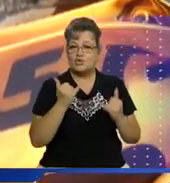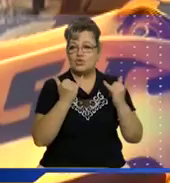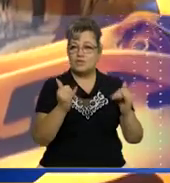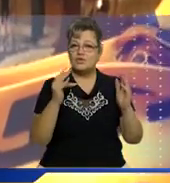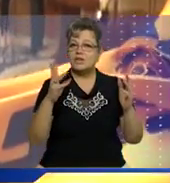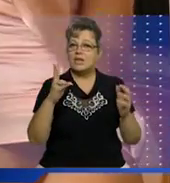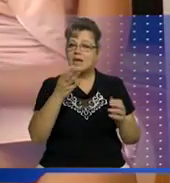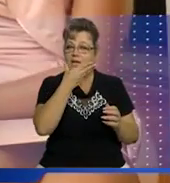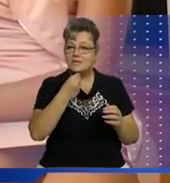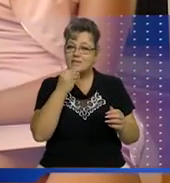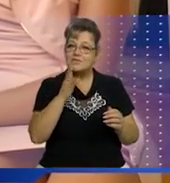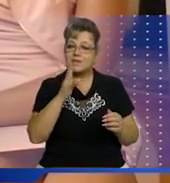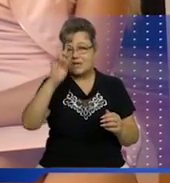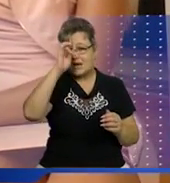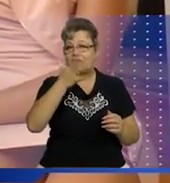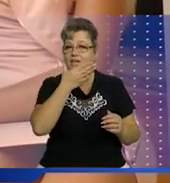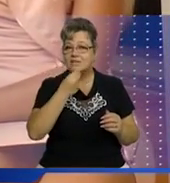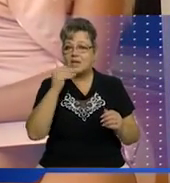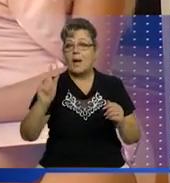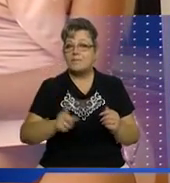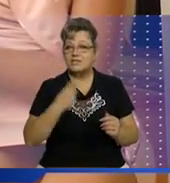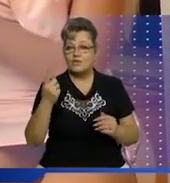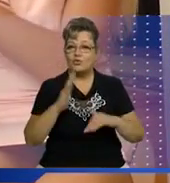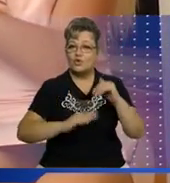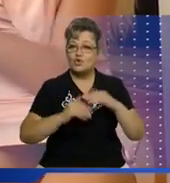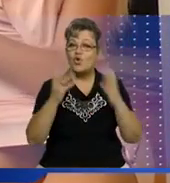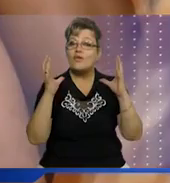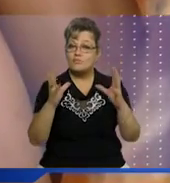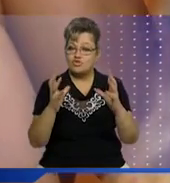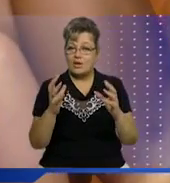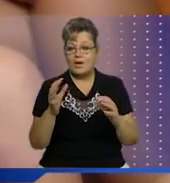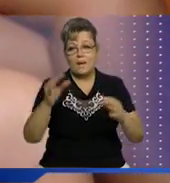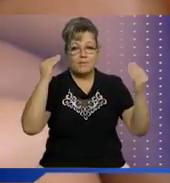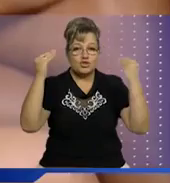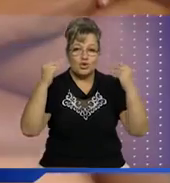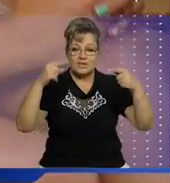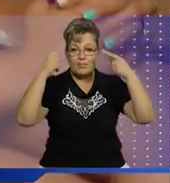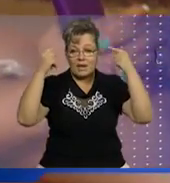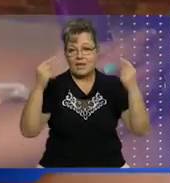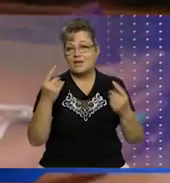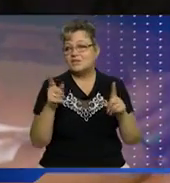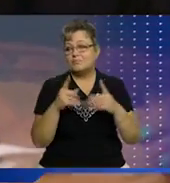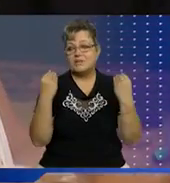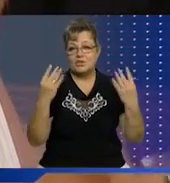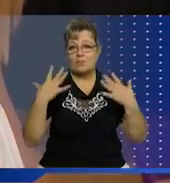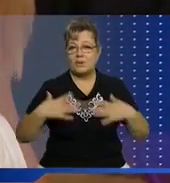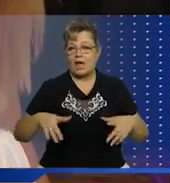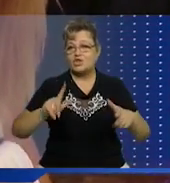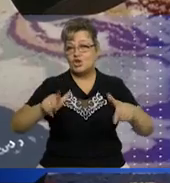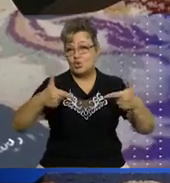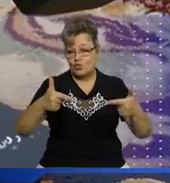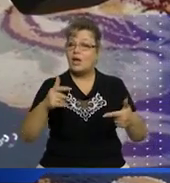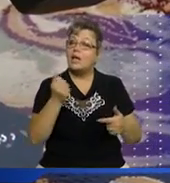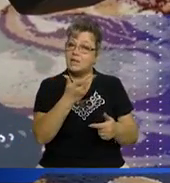не топ-моделей или королев красоты, а мастеров ручного меча. Прически, макияж, потрясающие платья, туфли.